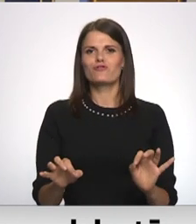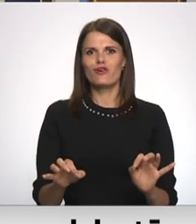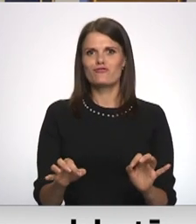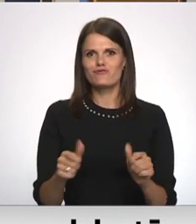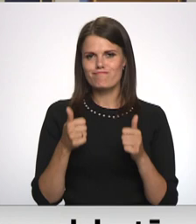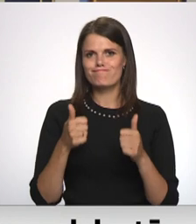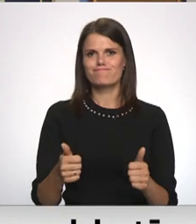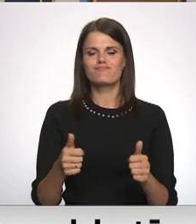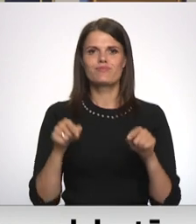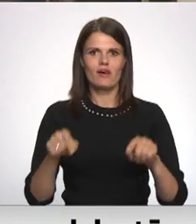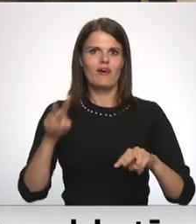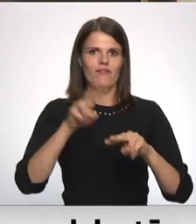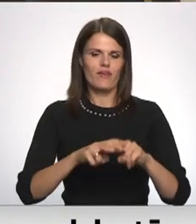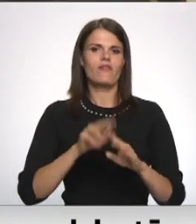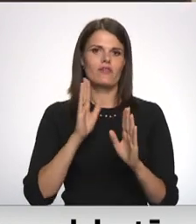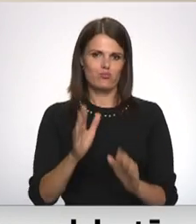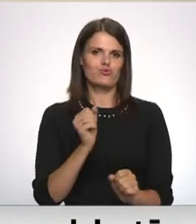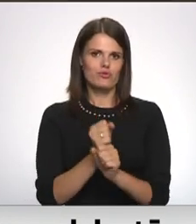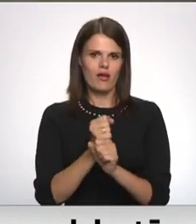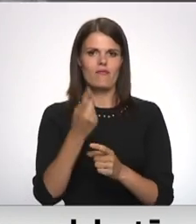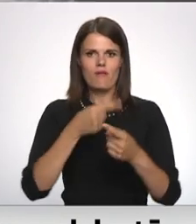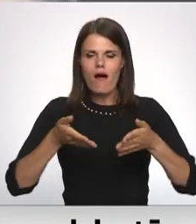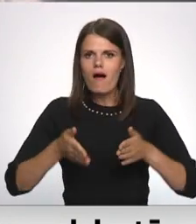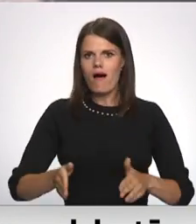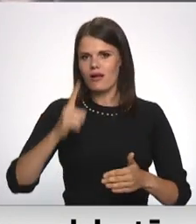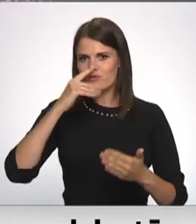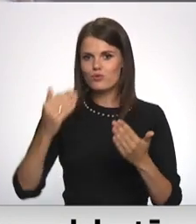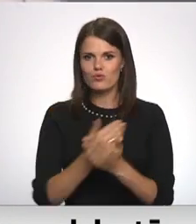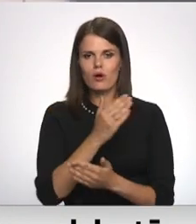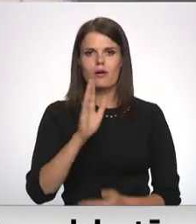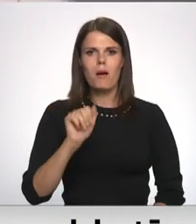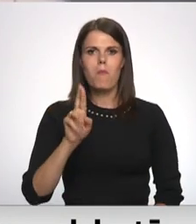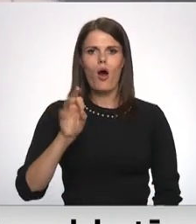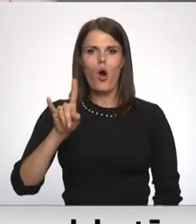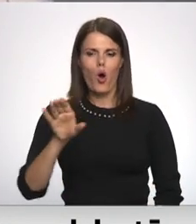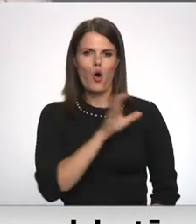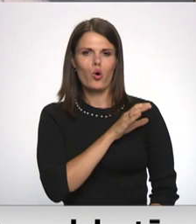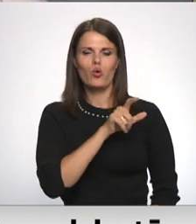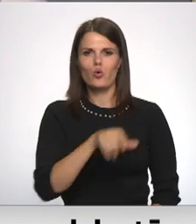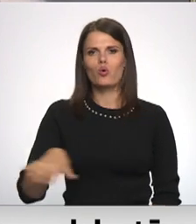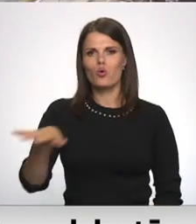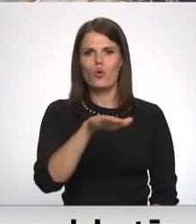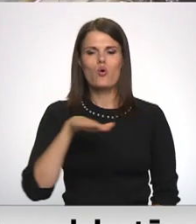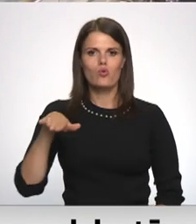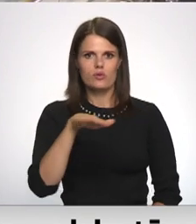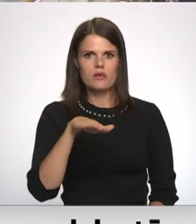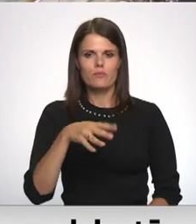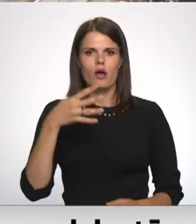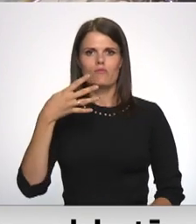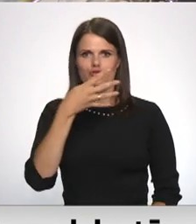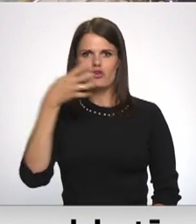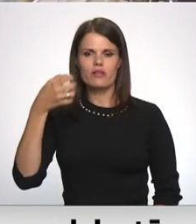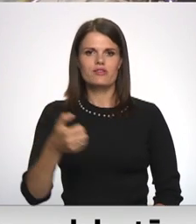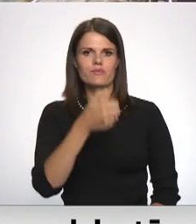šī vieta atzims. Barona fon Klopmana dzimtā Lielvircavā saimniekojuši 4 gadsimtus, bet doma